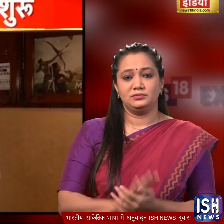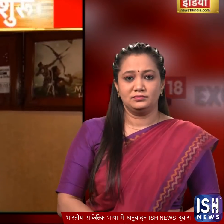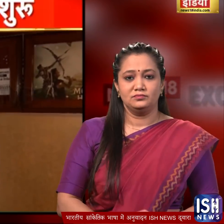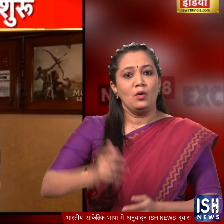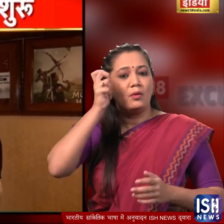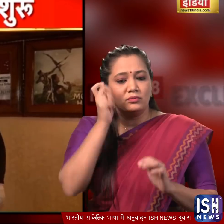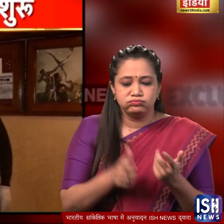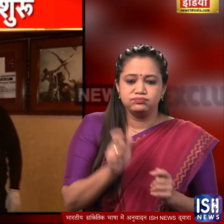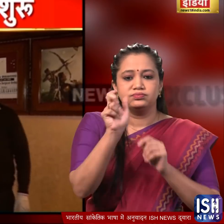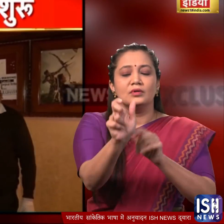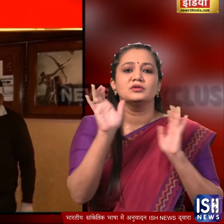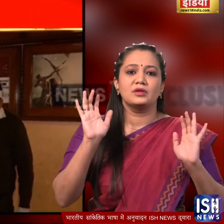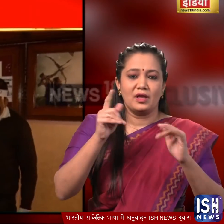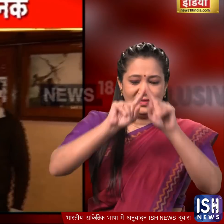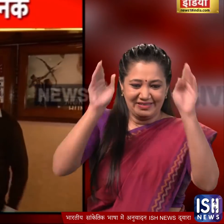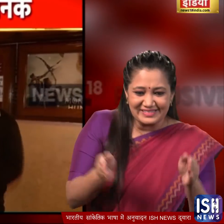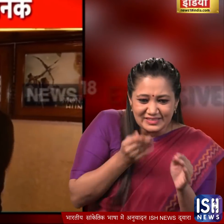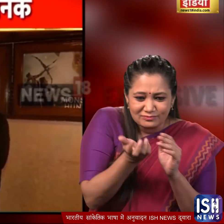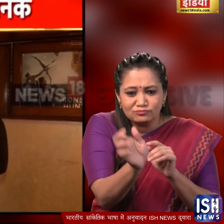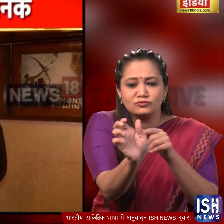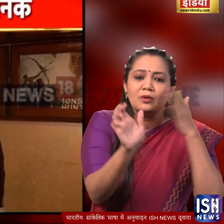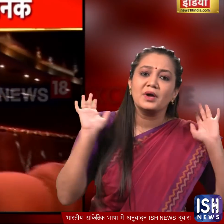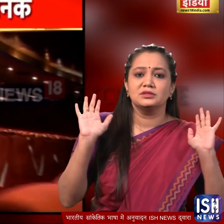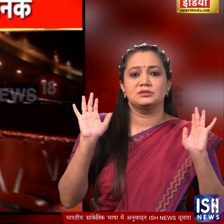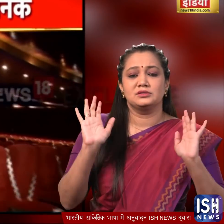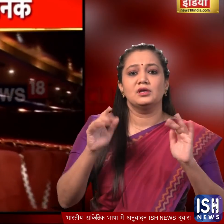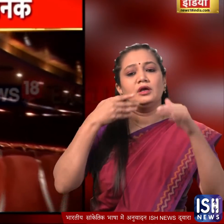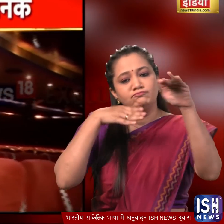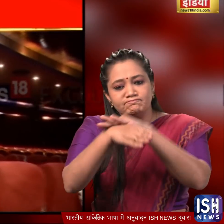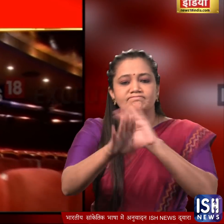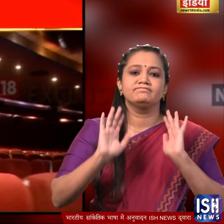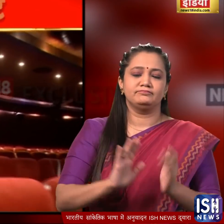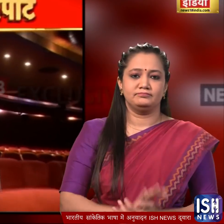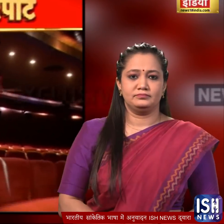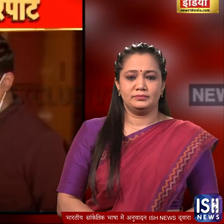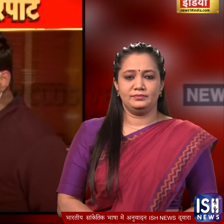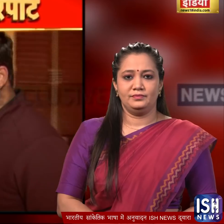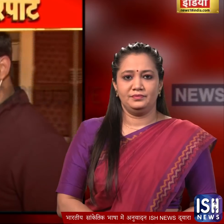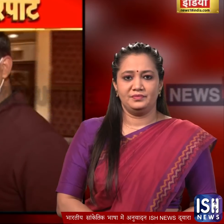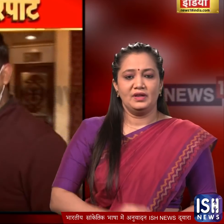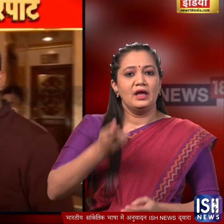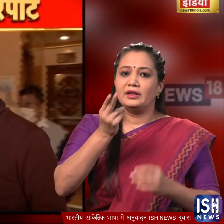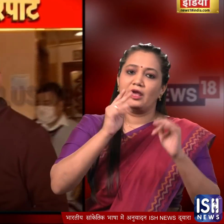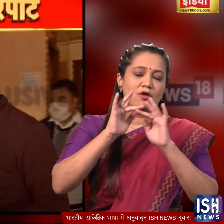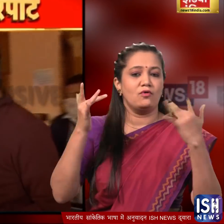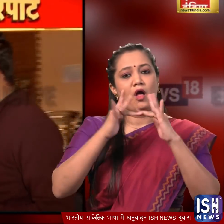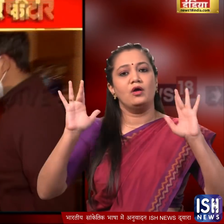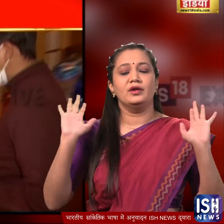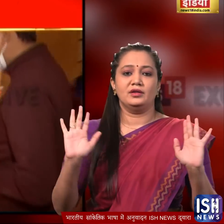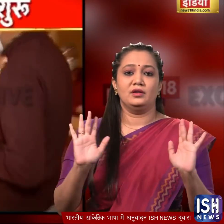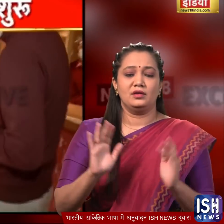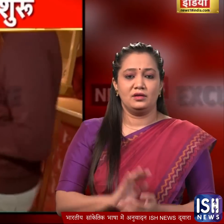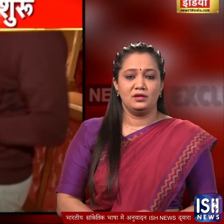होगी, जिसे वो सिनेमा हॉल में आकर एक काउंटर पर दिखाएंगे, जिसके बाद उन्हें हॉल में एंट्री मिलेगी। टिकट पूरी डिजिटल होगी